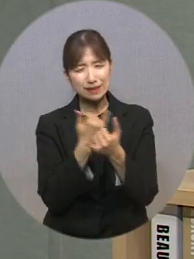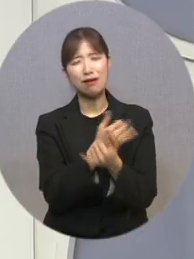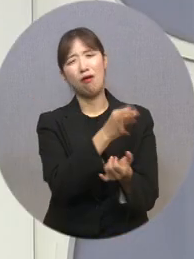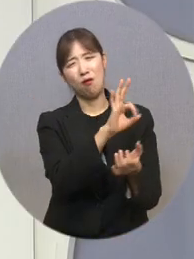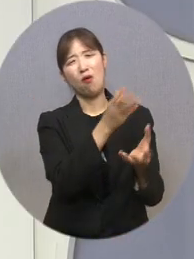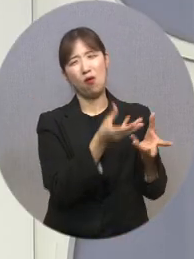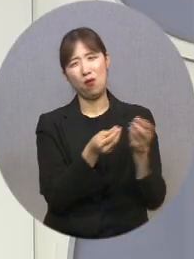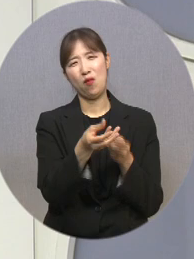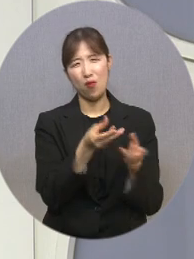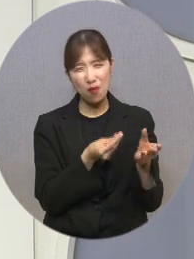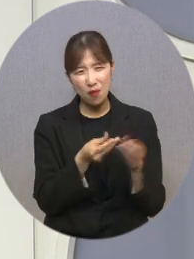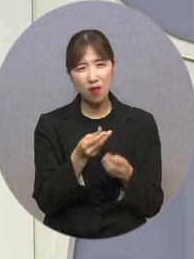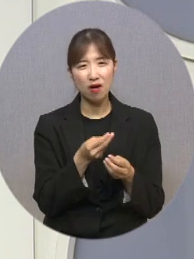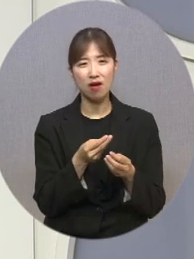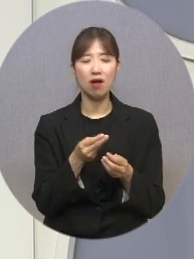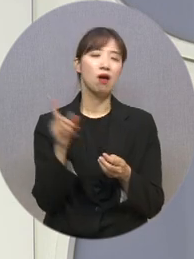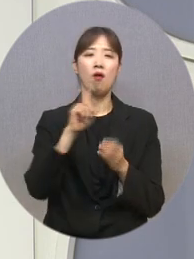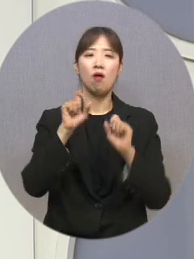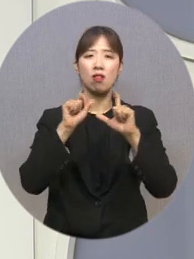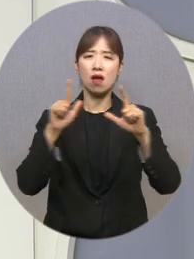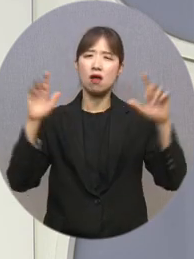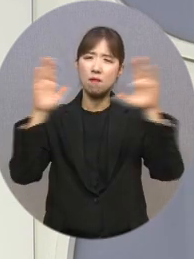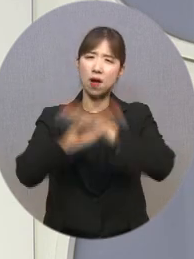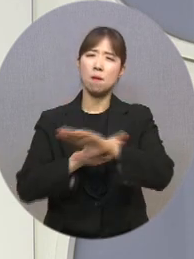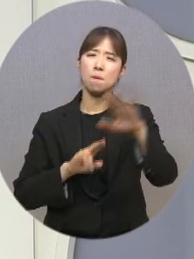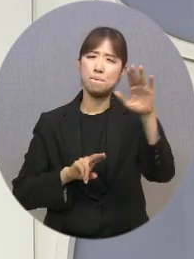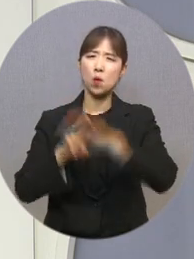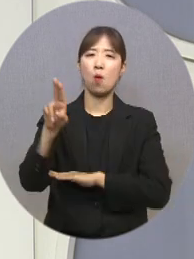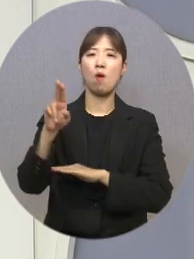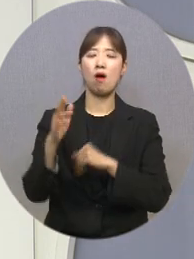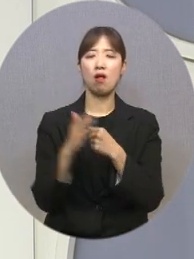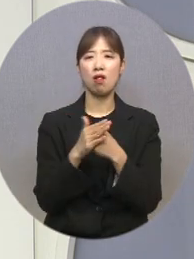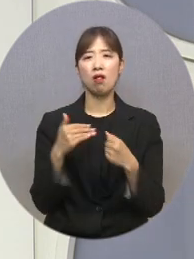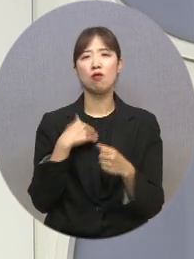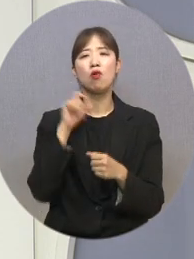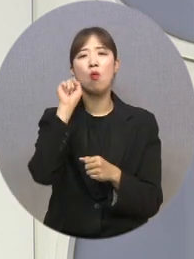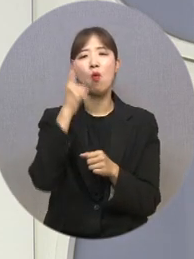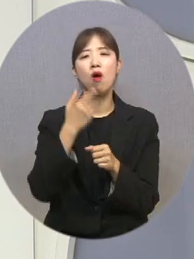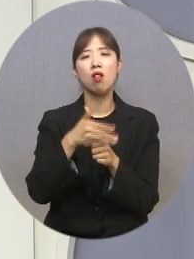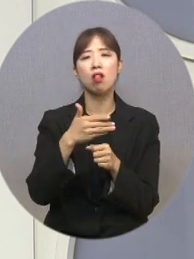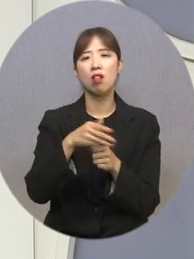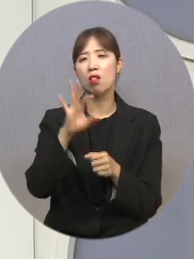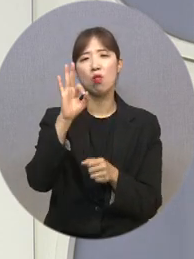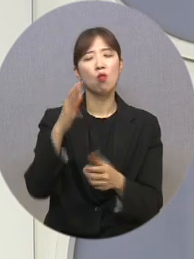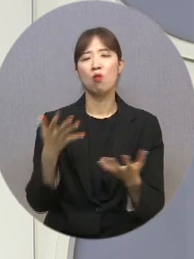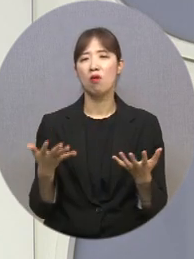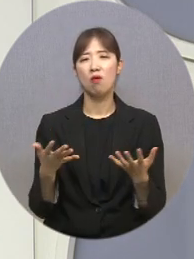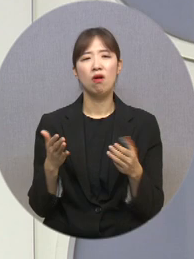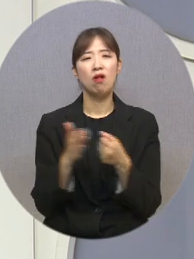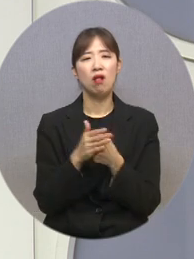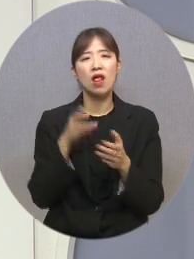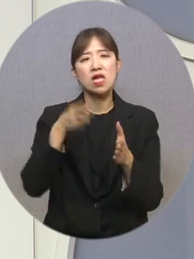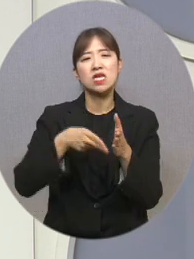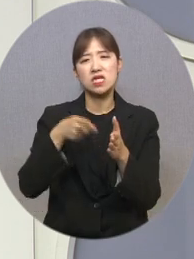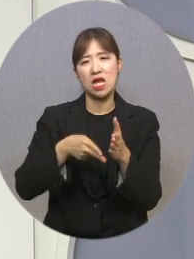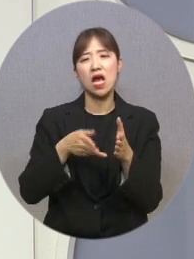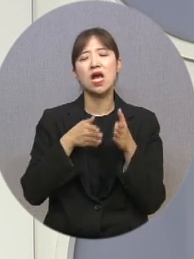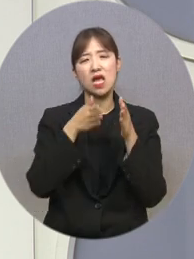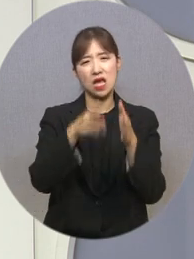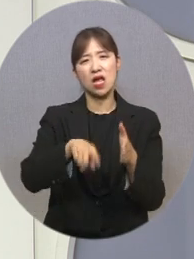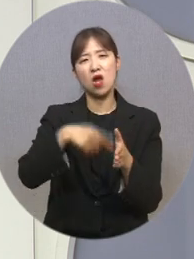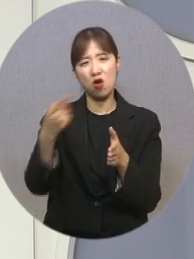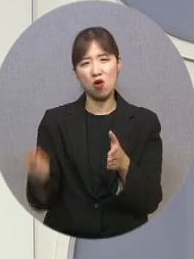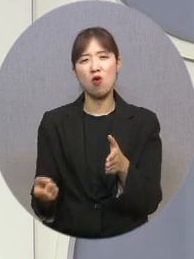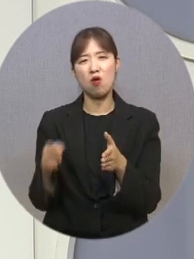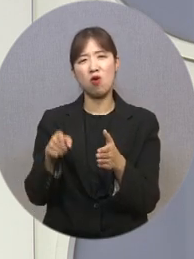빌렸죠. 그런데 어느 날 이제 야반 도주하는 바람에 저희가 월세 낼 돈도 없어가지고 그냥 기찻길 옆 그 도로변에 무허가 건물을